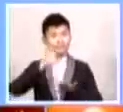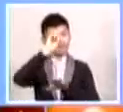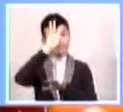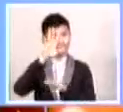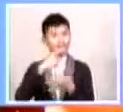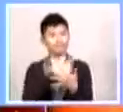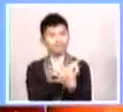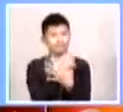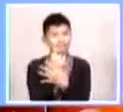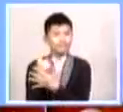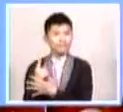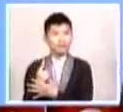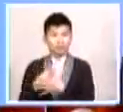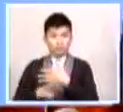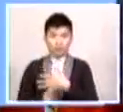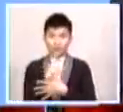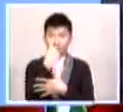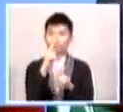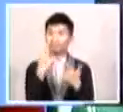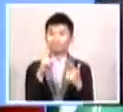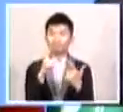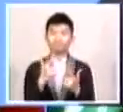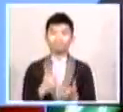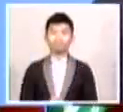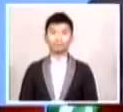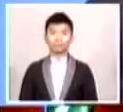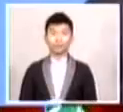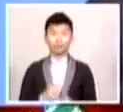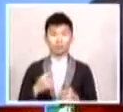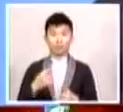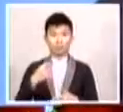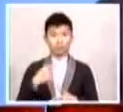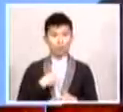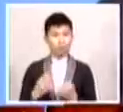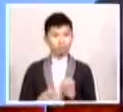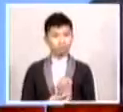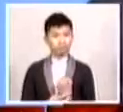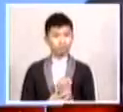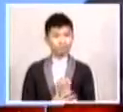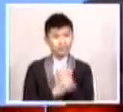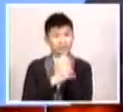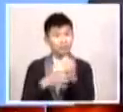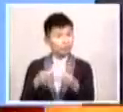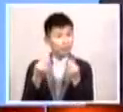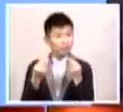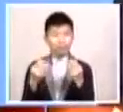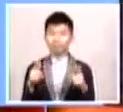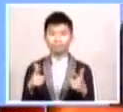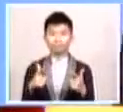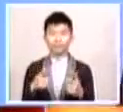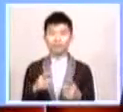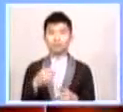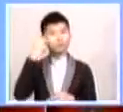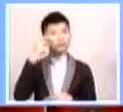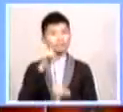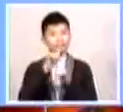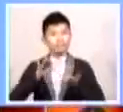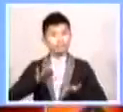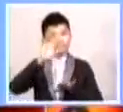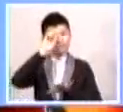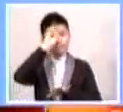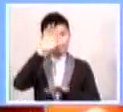何人都不可能唯一。不是我不需要支持，只是我觉得民进党更需